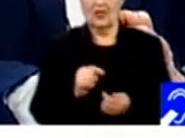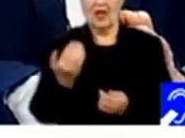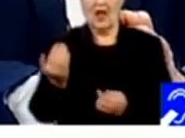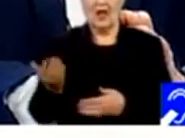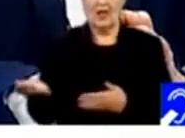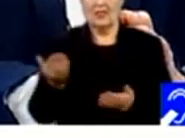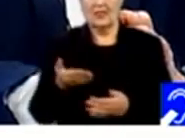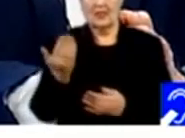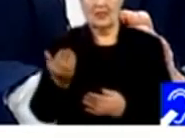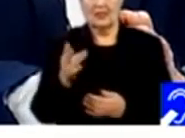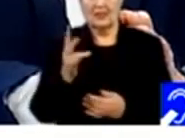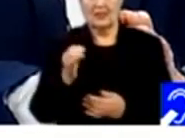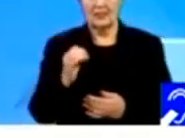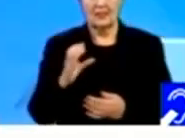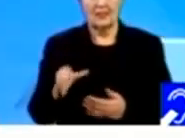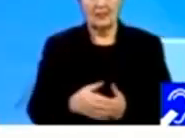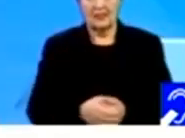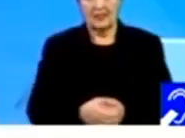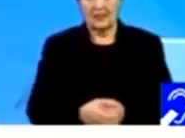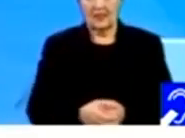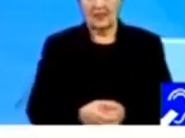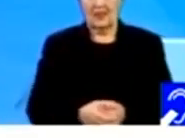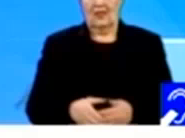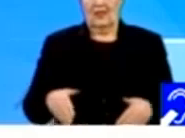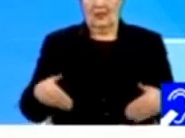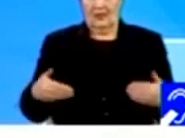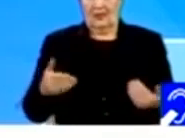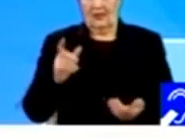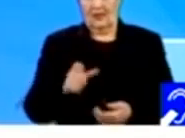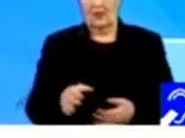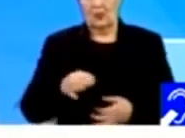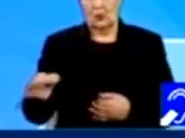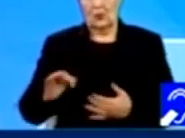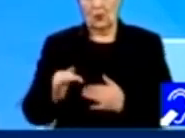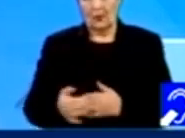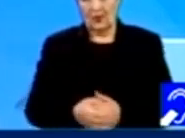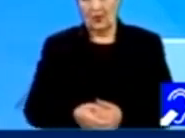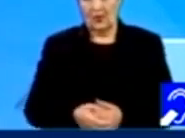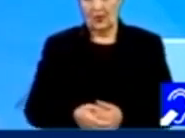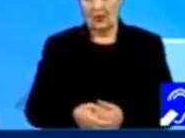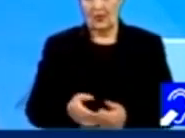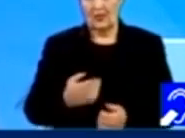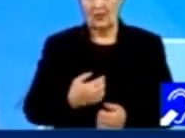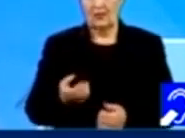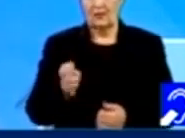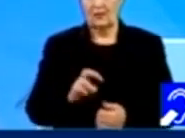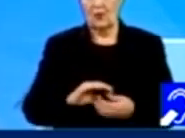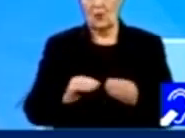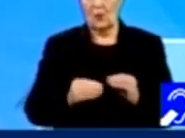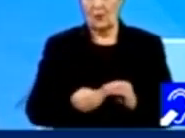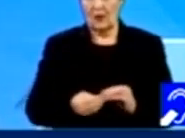Năstase? Un minut, vă rog. Dragi locuitori ai Chișinăului și suburbiilor, eu nu din auzite cunosc